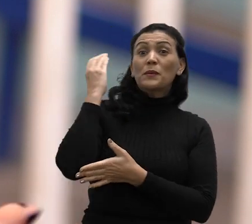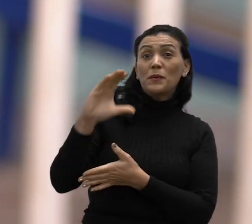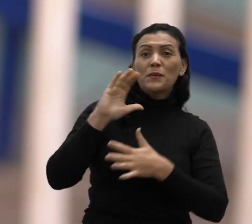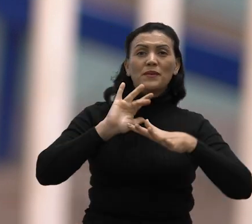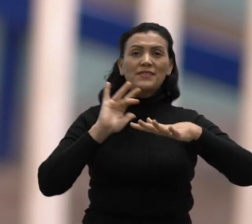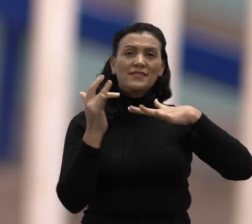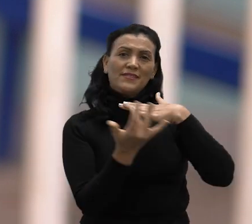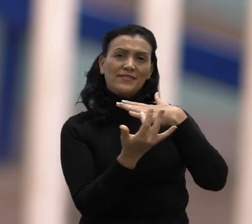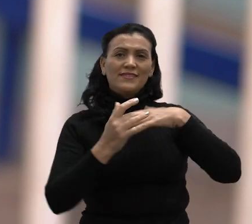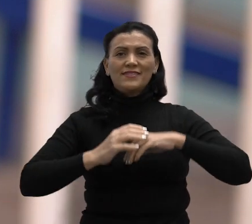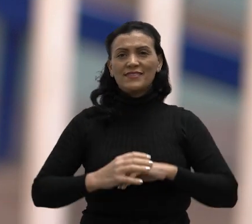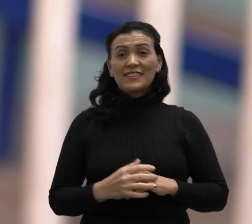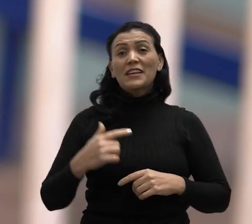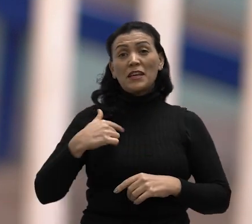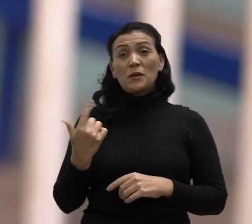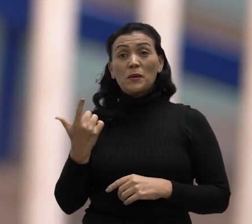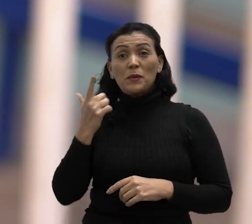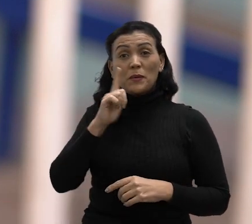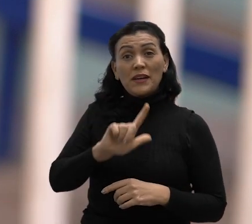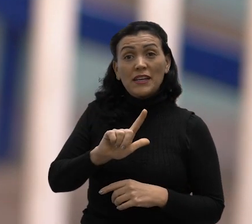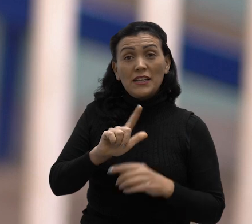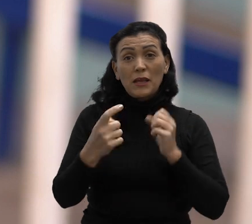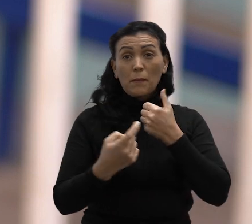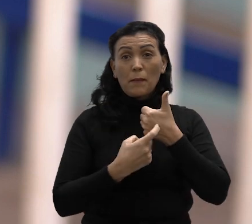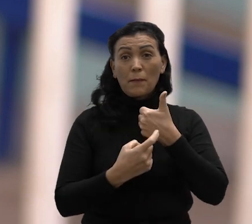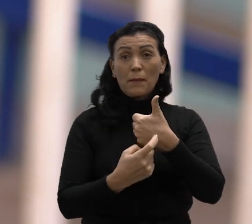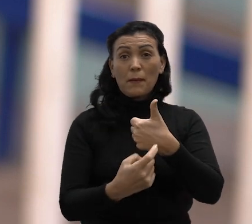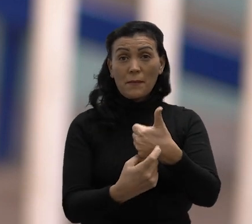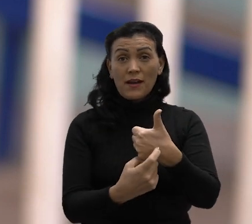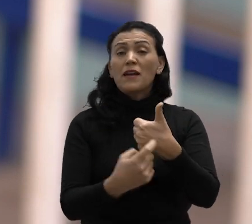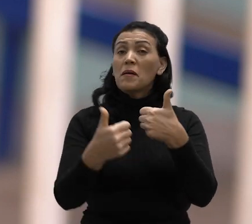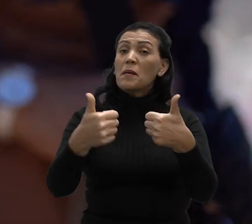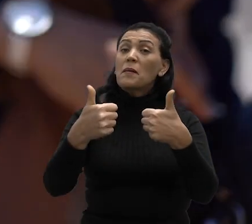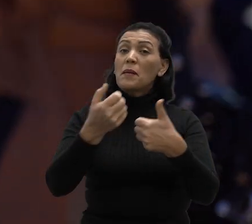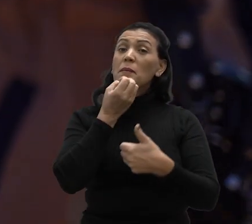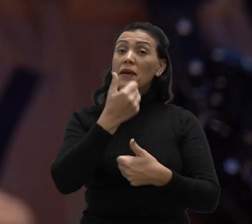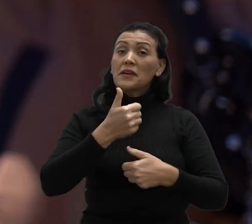وظهرتها يعني على السوشيال ميديا وجابت يعني عدد من اللايكات وتمام التمام،